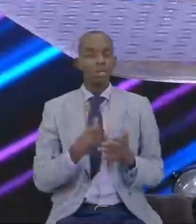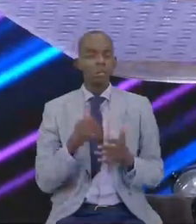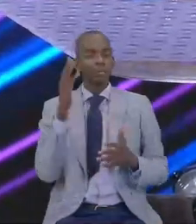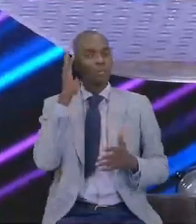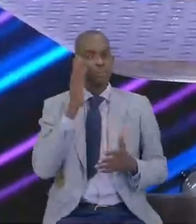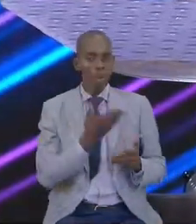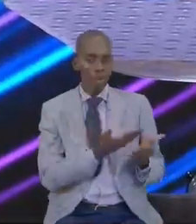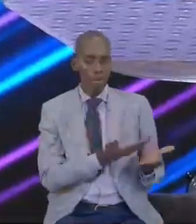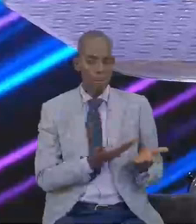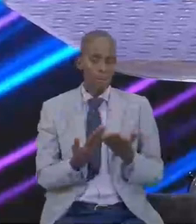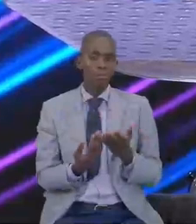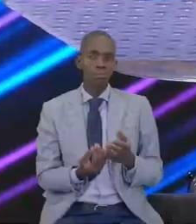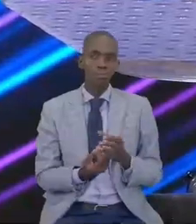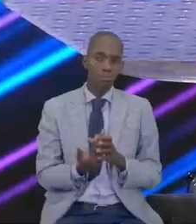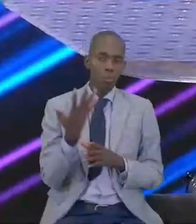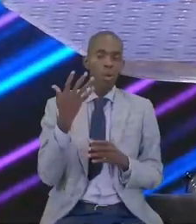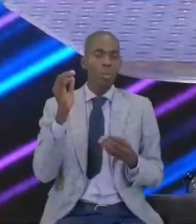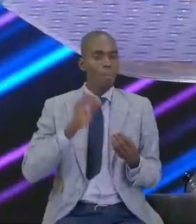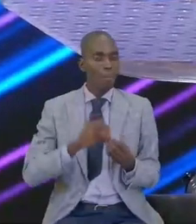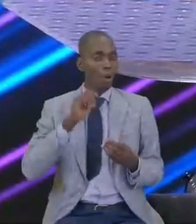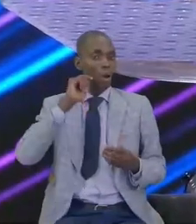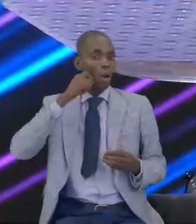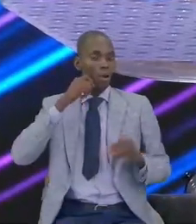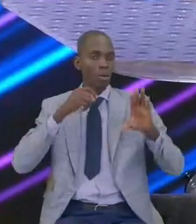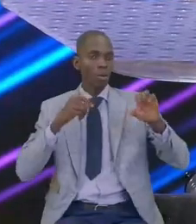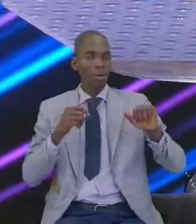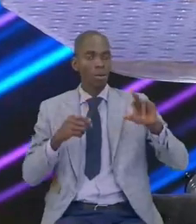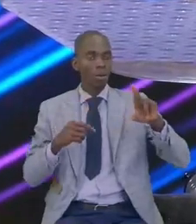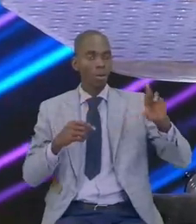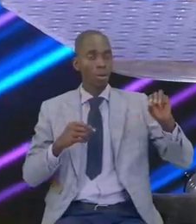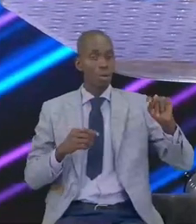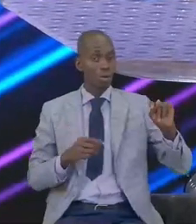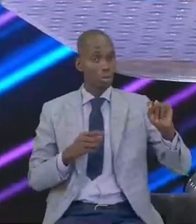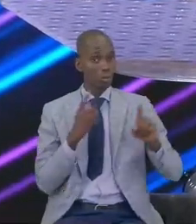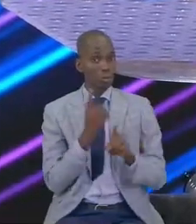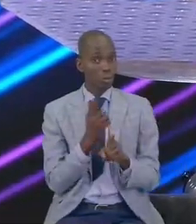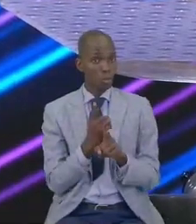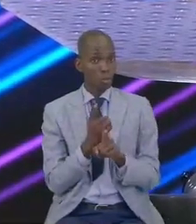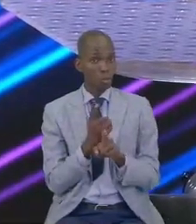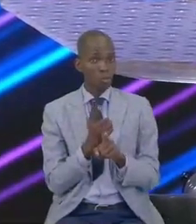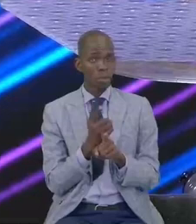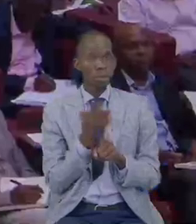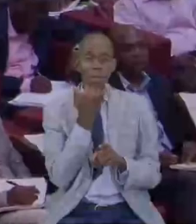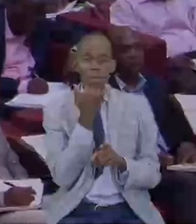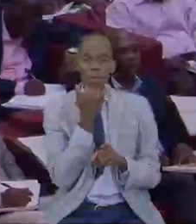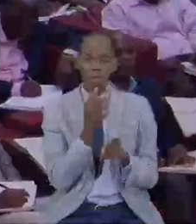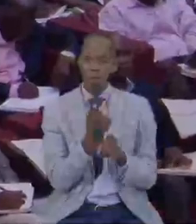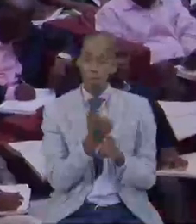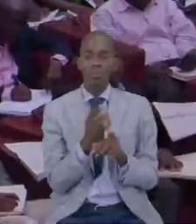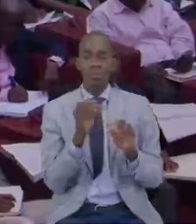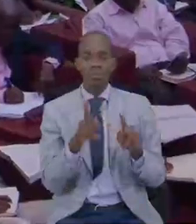Et va donner plus de carottes, n'est-ce pas? N'est-ce pas? Si tu prends la même